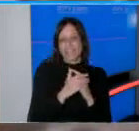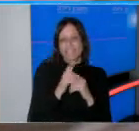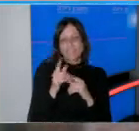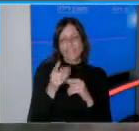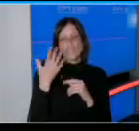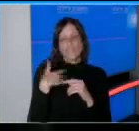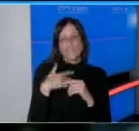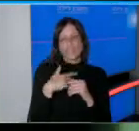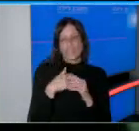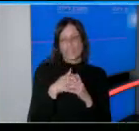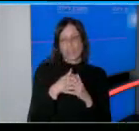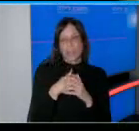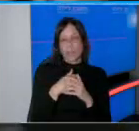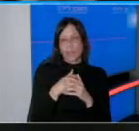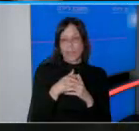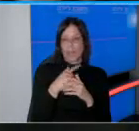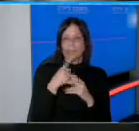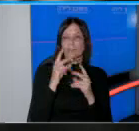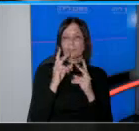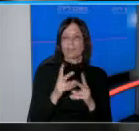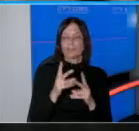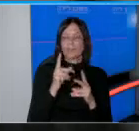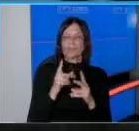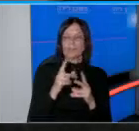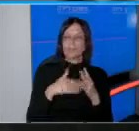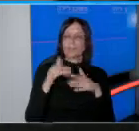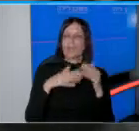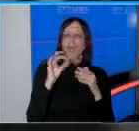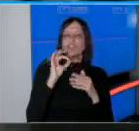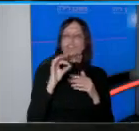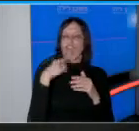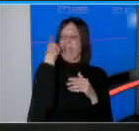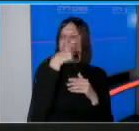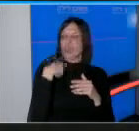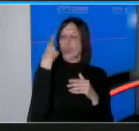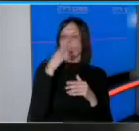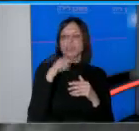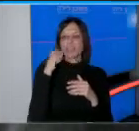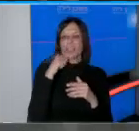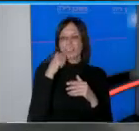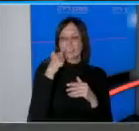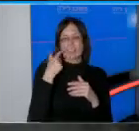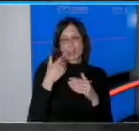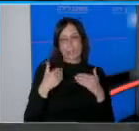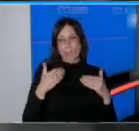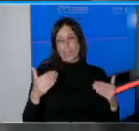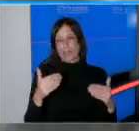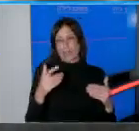ששימש כמנגנון להבנייה של הזהות האשכנזית המודרני. אתה ודאי שואל מה זה